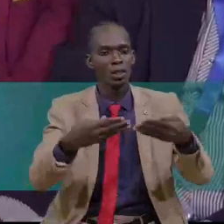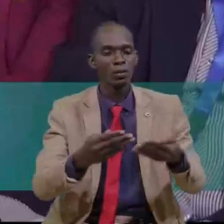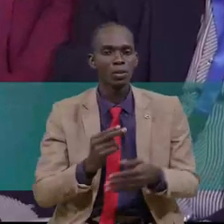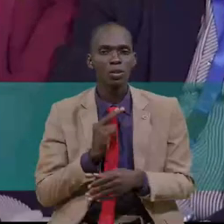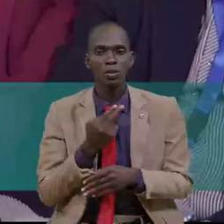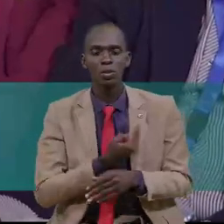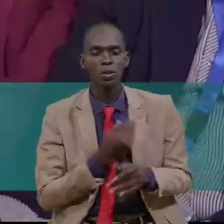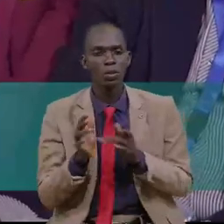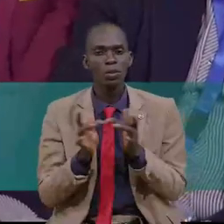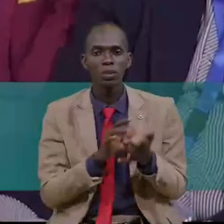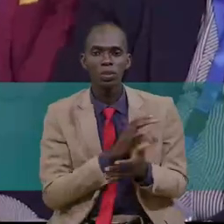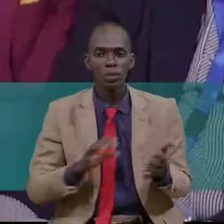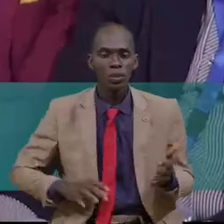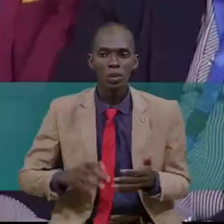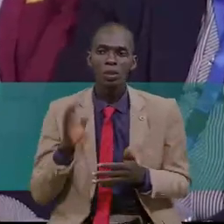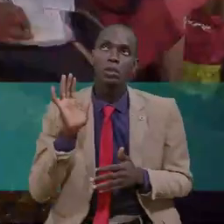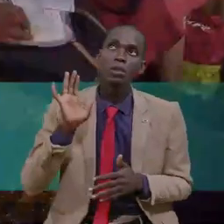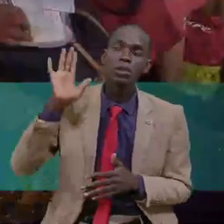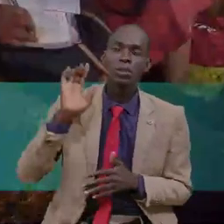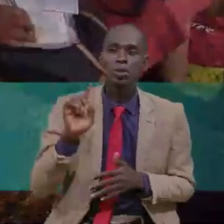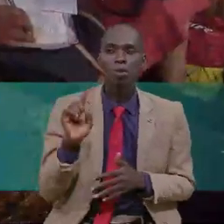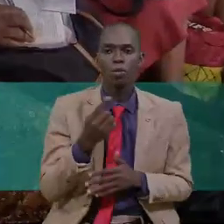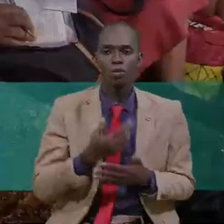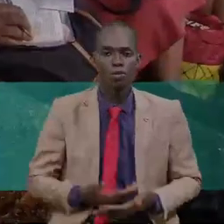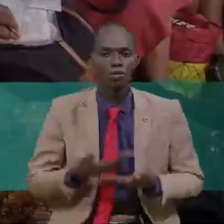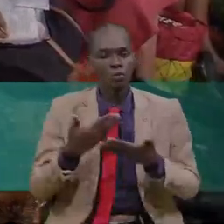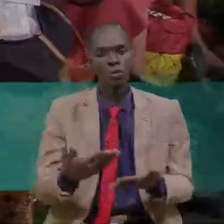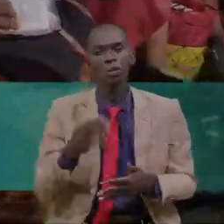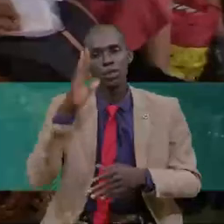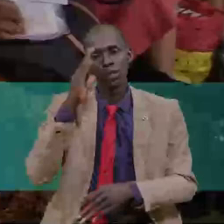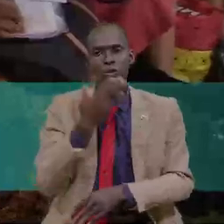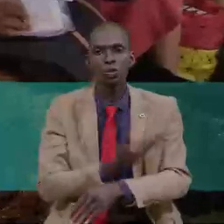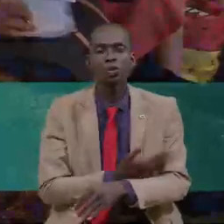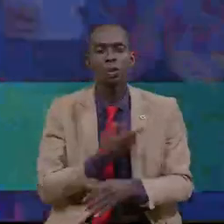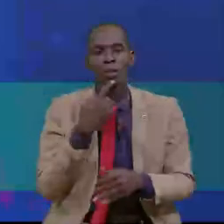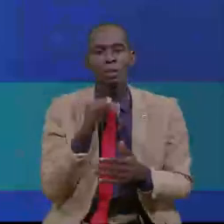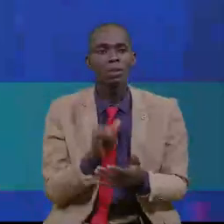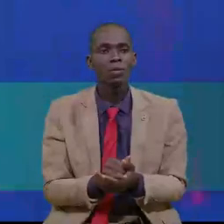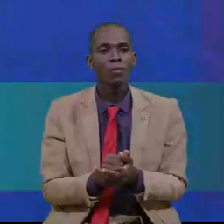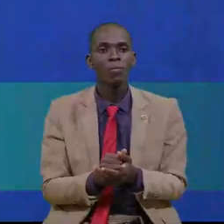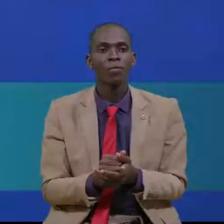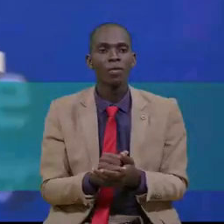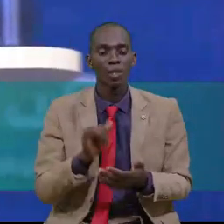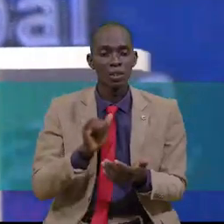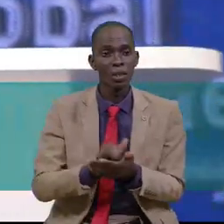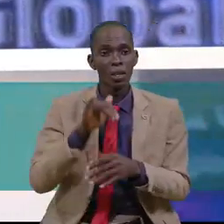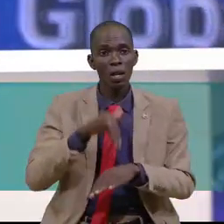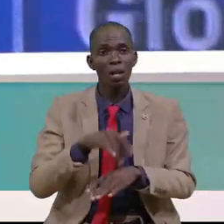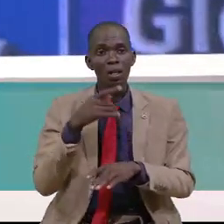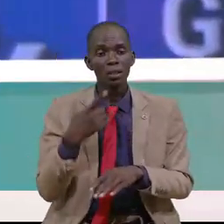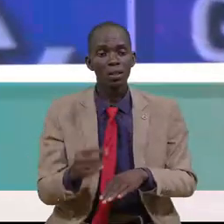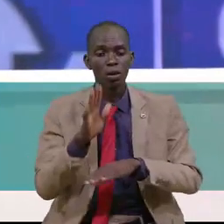unique, un nom qui est au-dessus de tout nom. Verset 10, il dit, afin qu'au nom